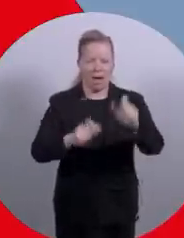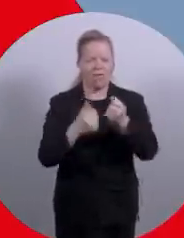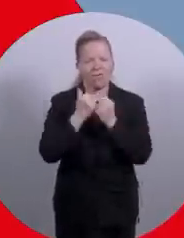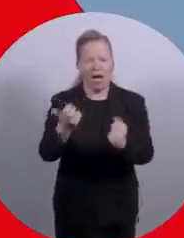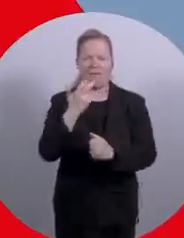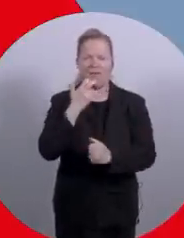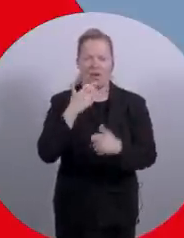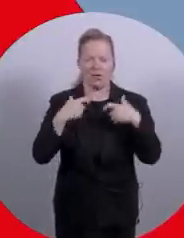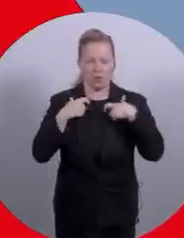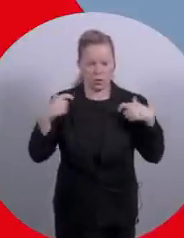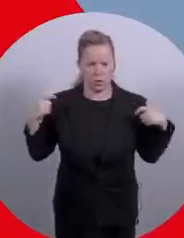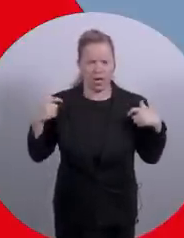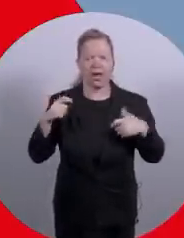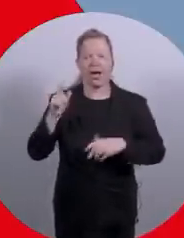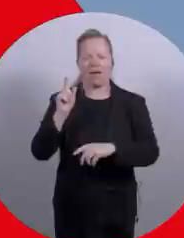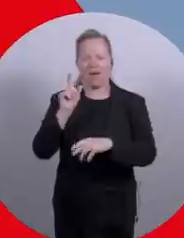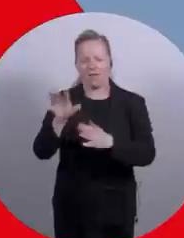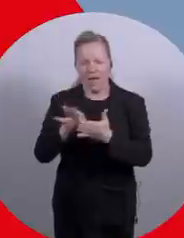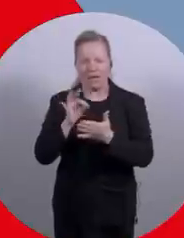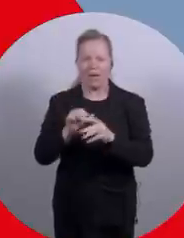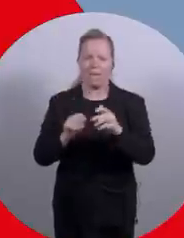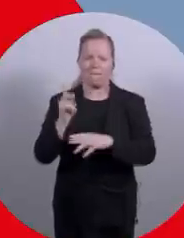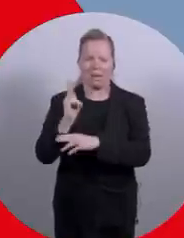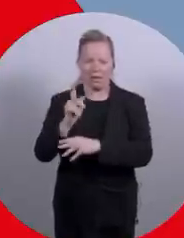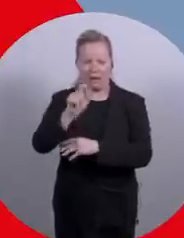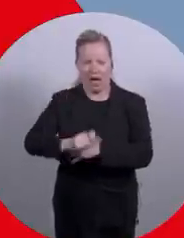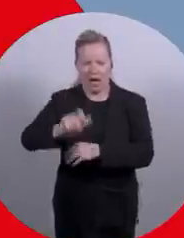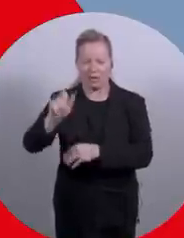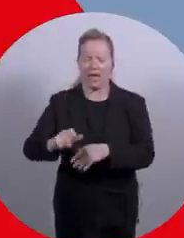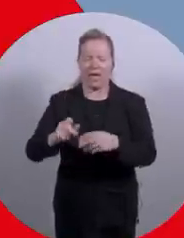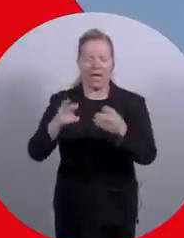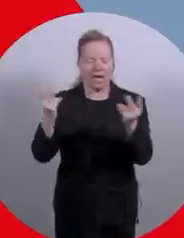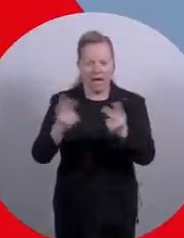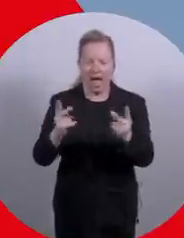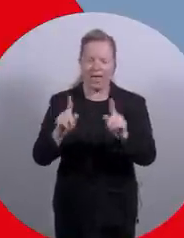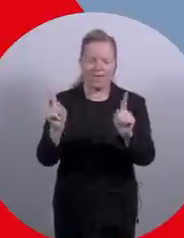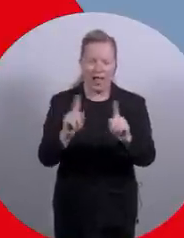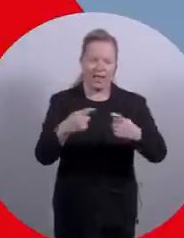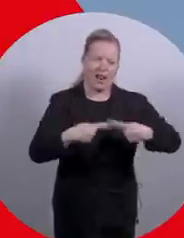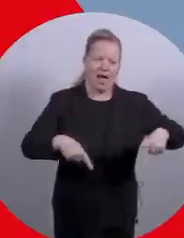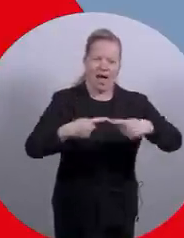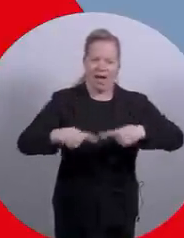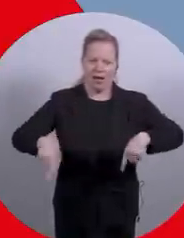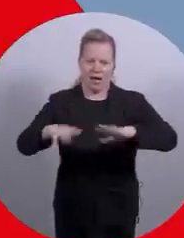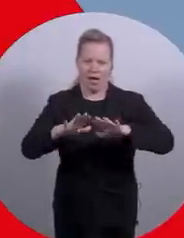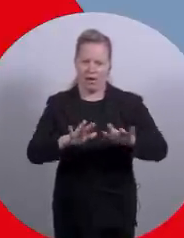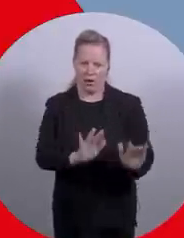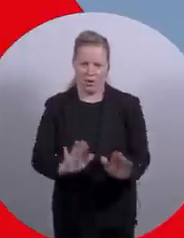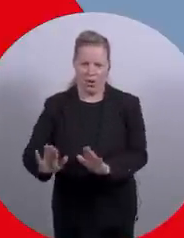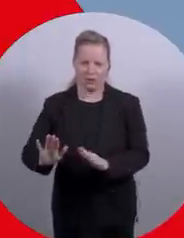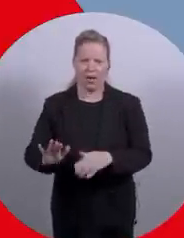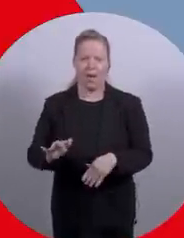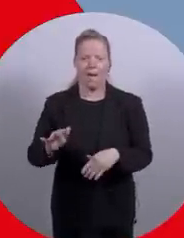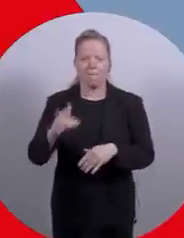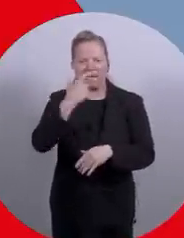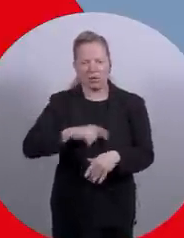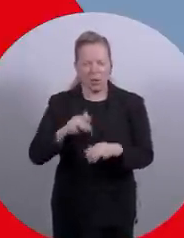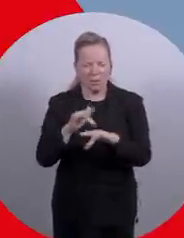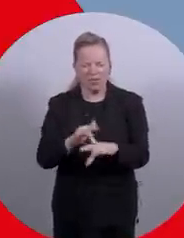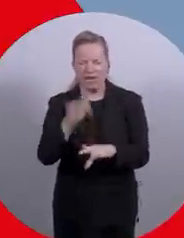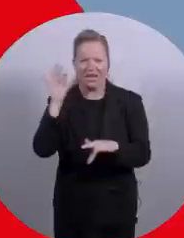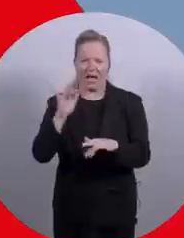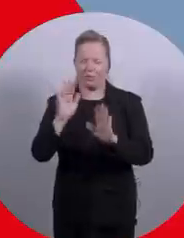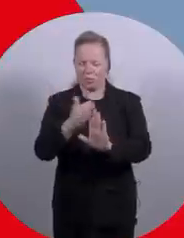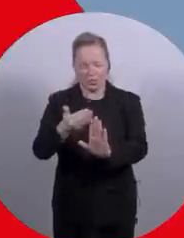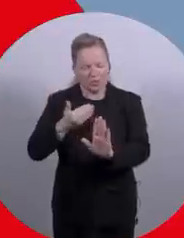Funktionären egal welche Lager sie angehören persönliche Befindlichkeiten müssen hinten angestellt